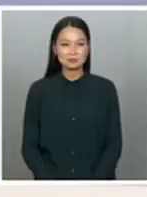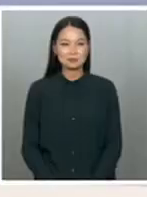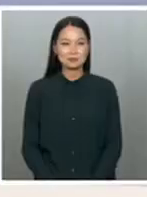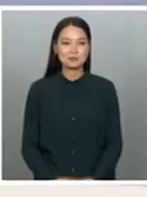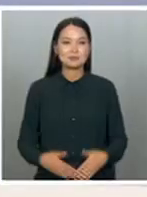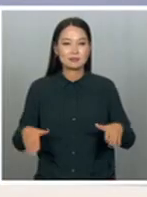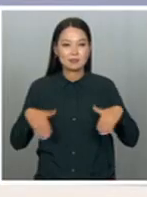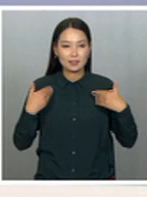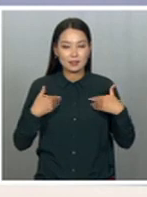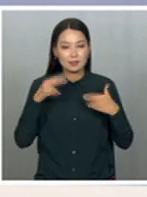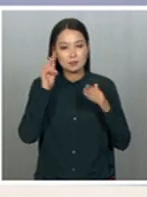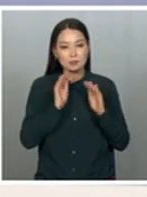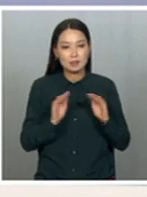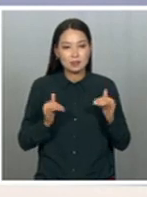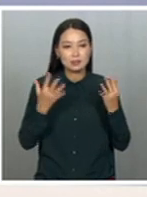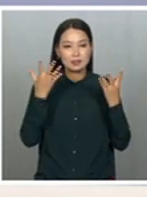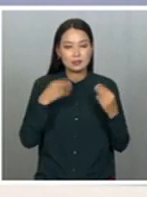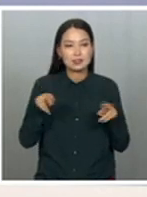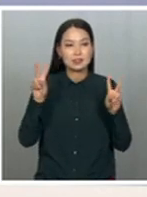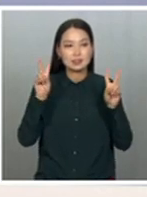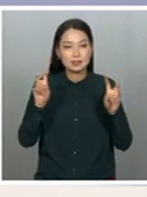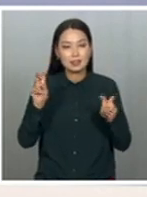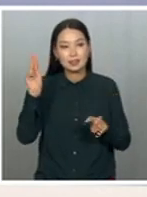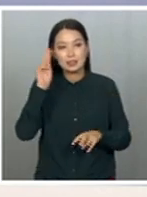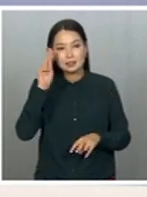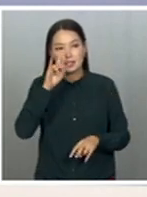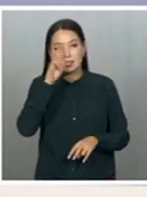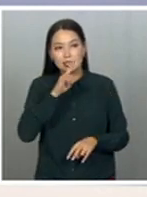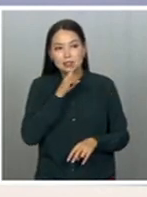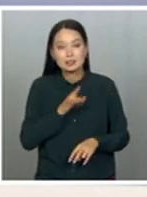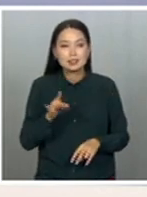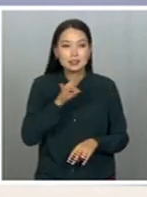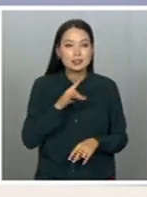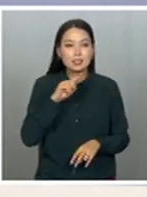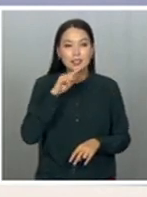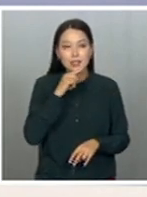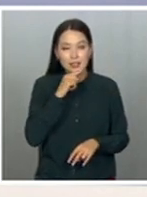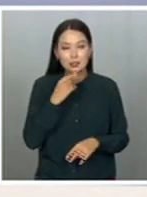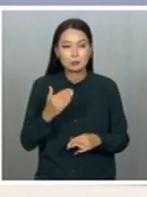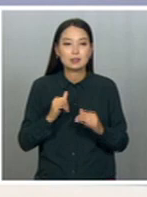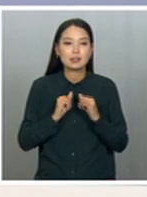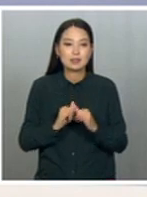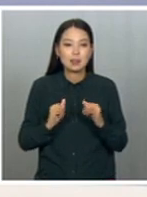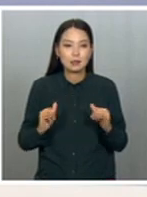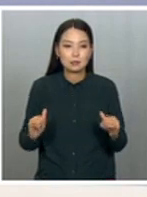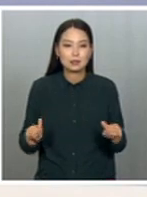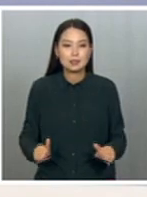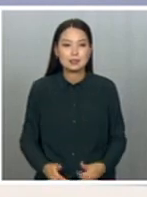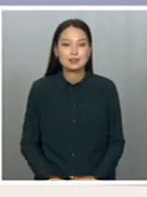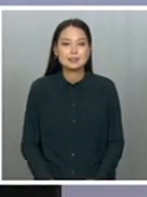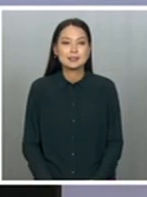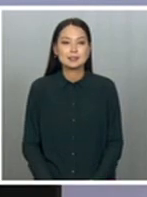Сәлеметсіздер ме, балалар? Бүгінгі сабағымыздың тақырыбы Қазақстан Республикасы экономикасының дамуы деп